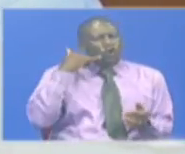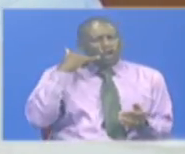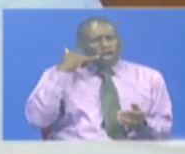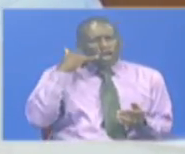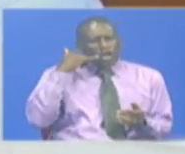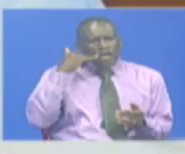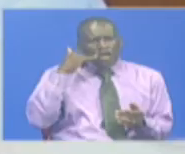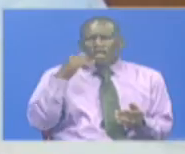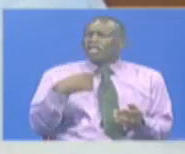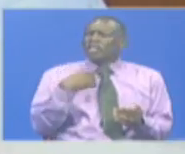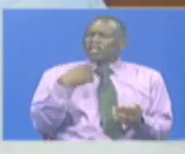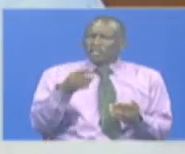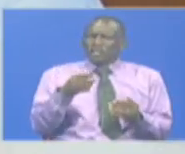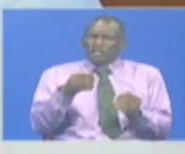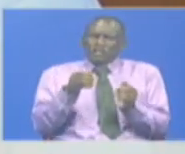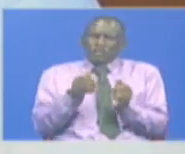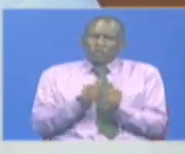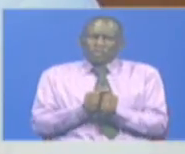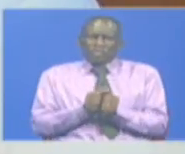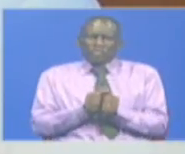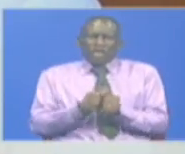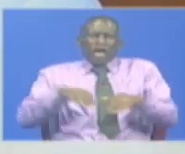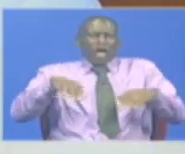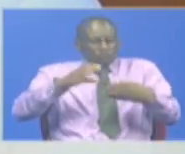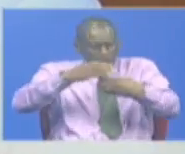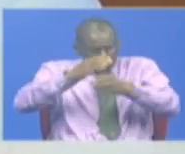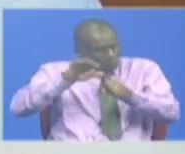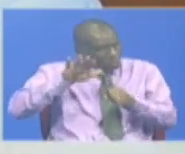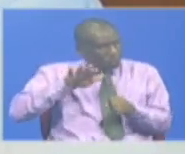Kumwambia kulingana na ile fever vile ilienda,